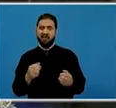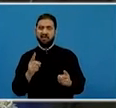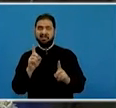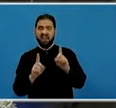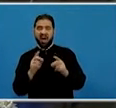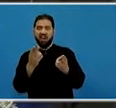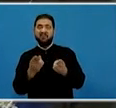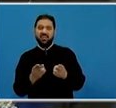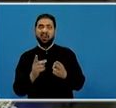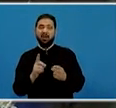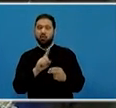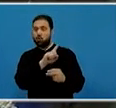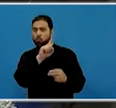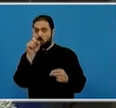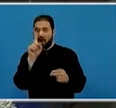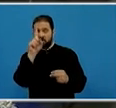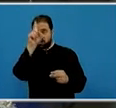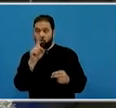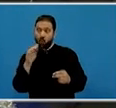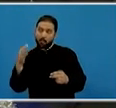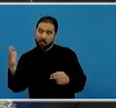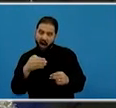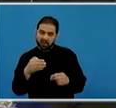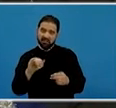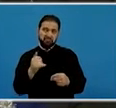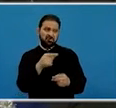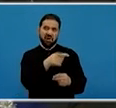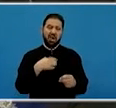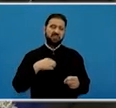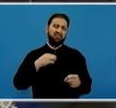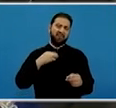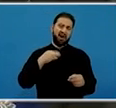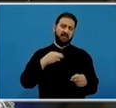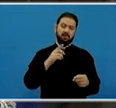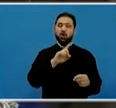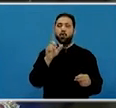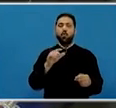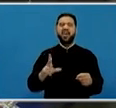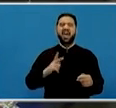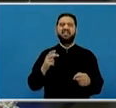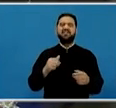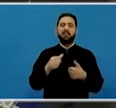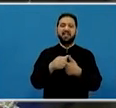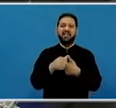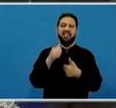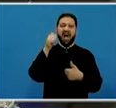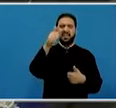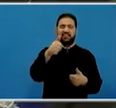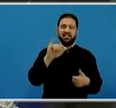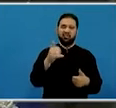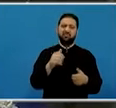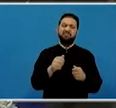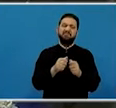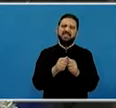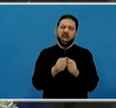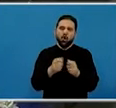parte vin străduințele și din cealaltă este doar profitul, de această relație, iarăși cred că se va ajunge la o